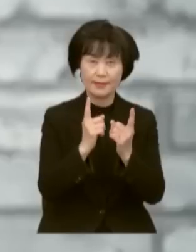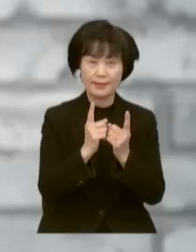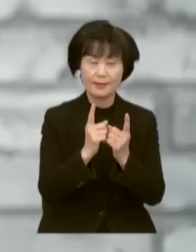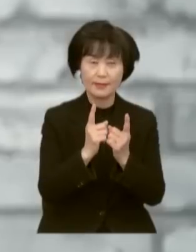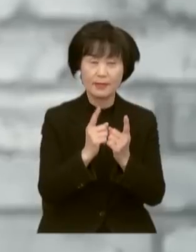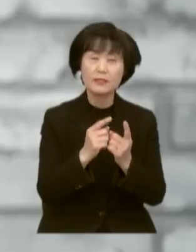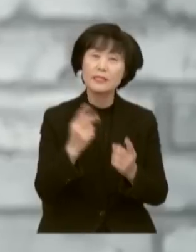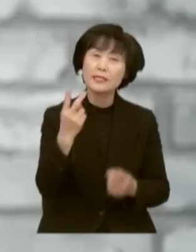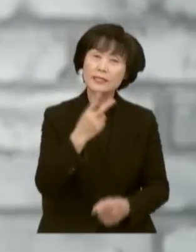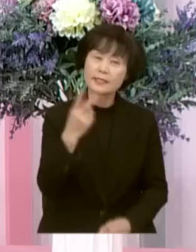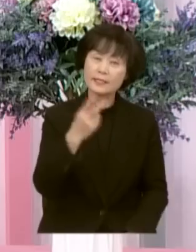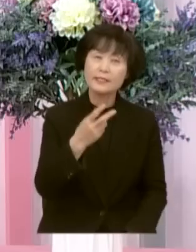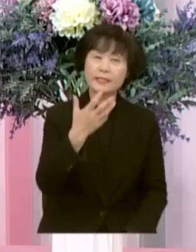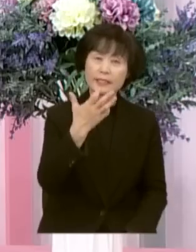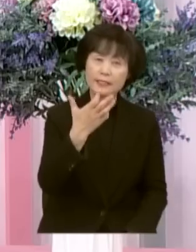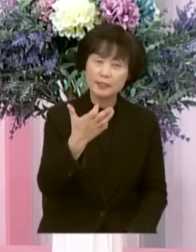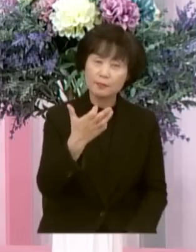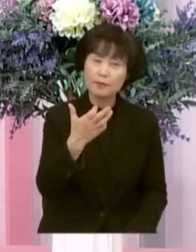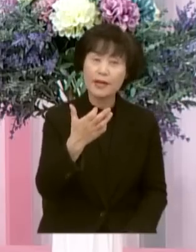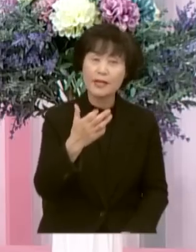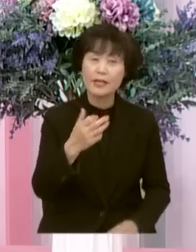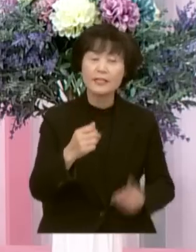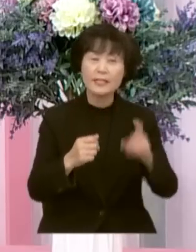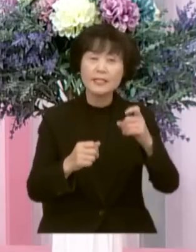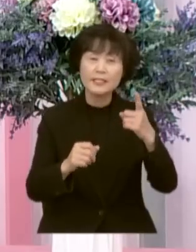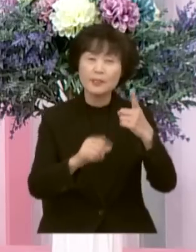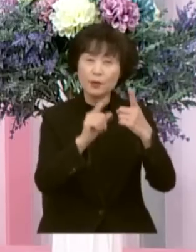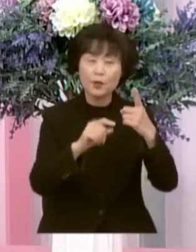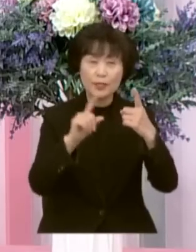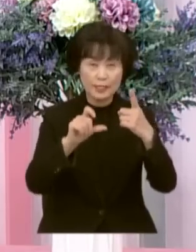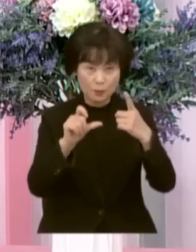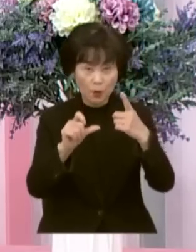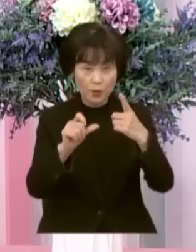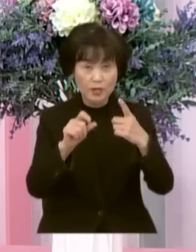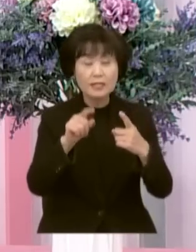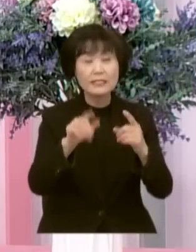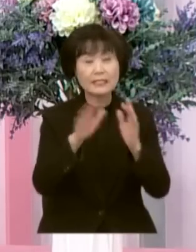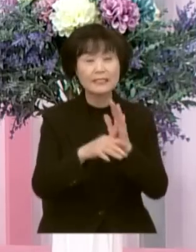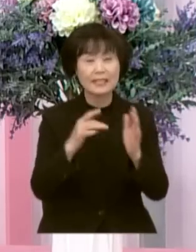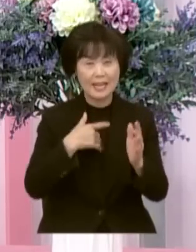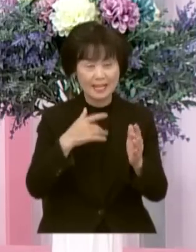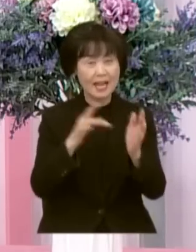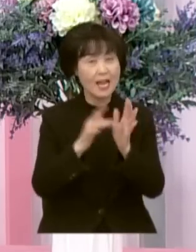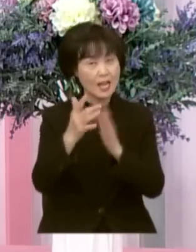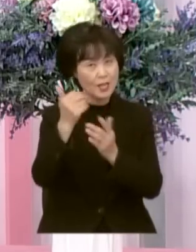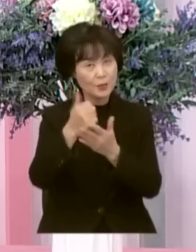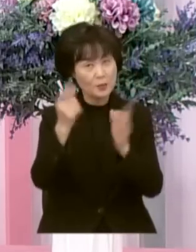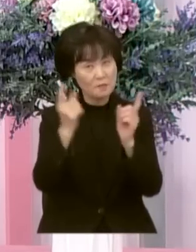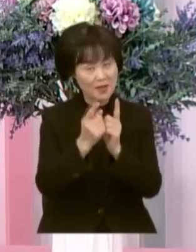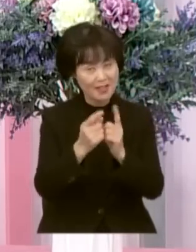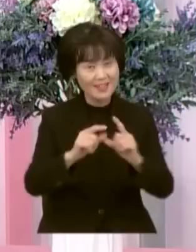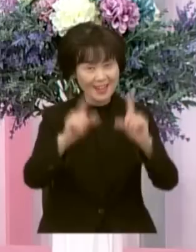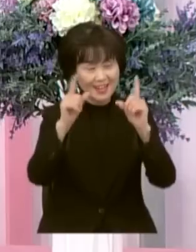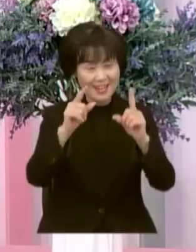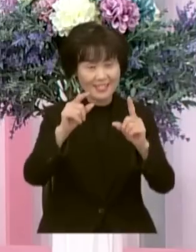됐어요. 2018년 11월 15일이에요. 그날 예수님 만나는 날이라서 제가 동그라미를 크게 해놓고 오전